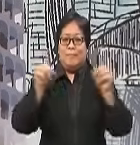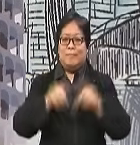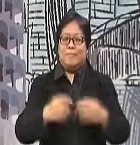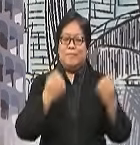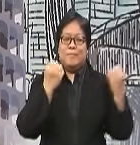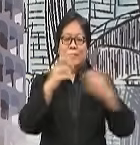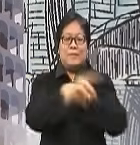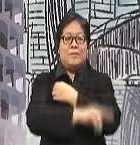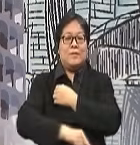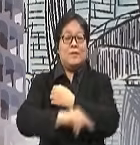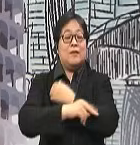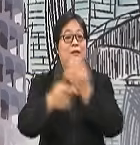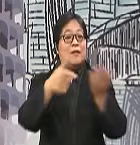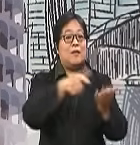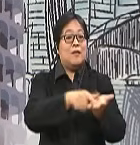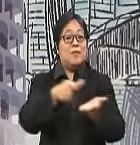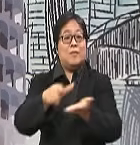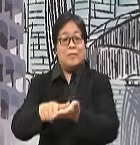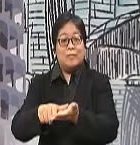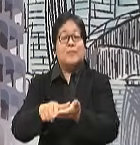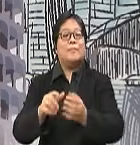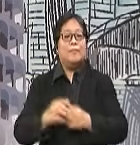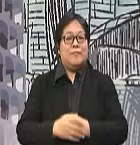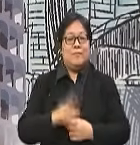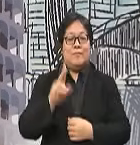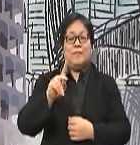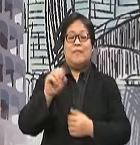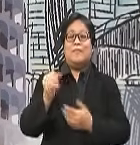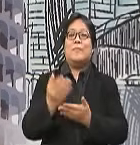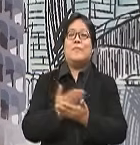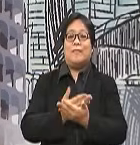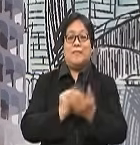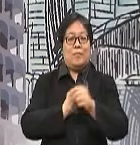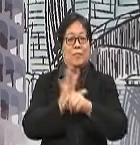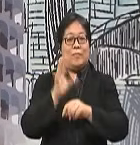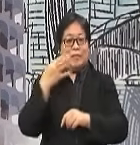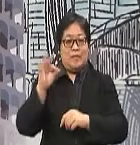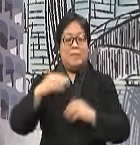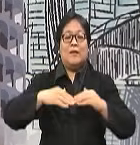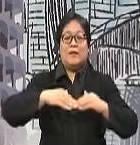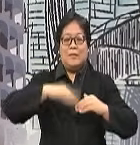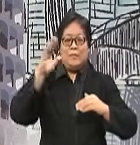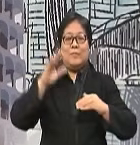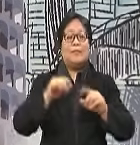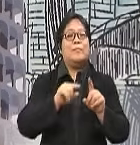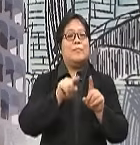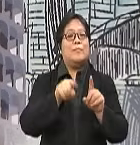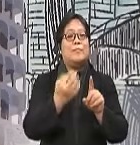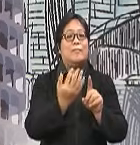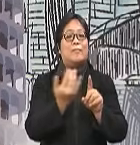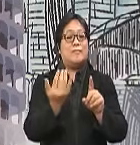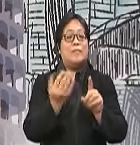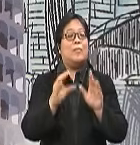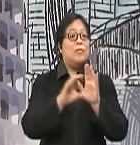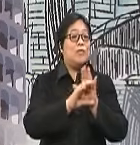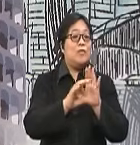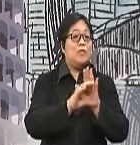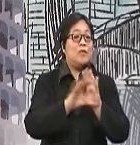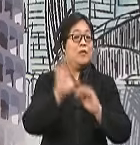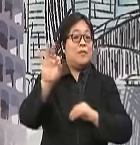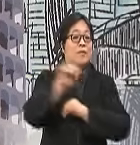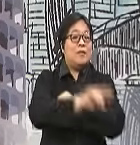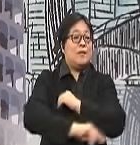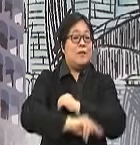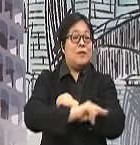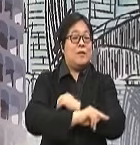lebih banyak Negeri melaporkan atau mencatatkan cash baharu hobi99 bq1006 tohnya 9